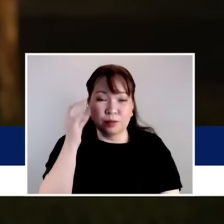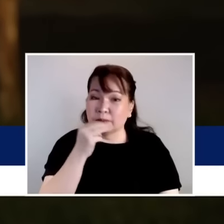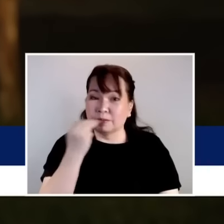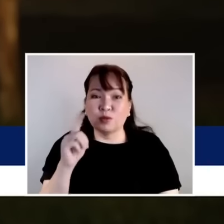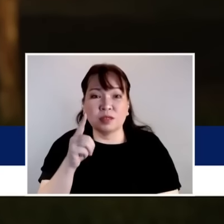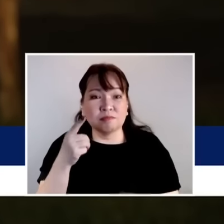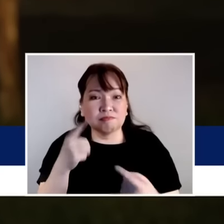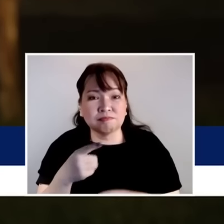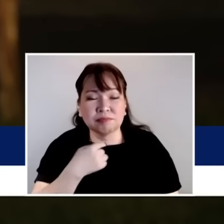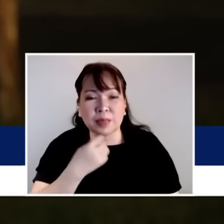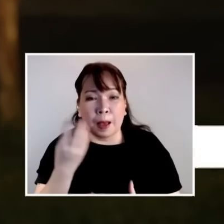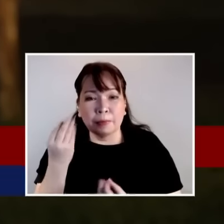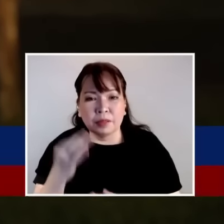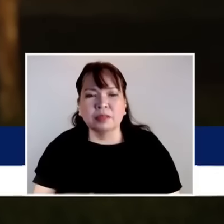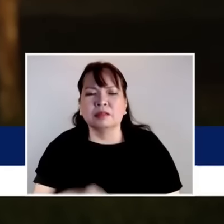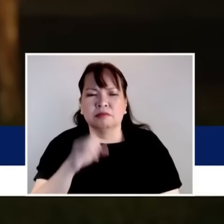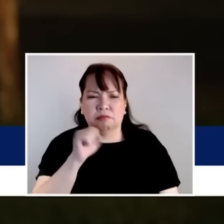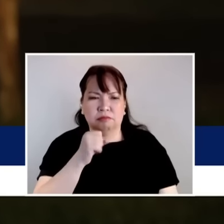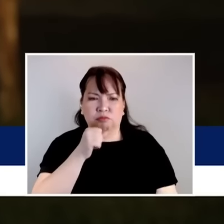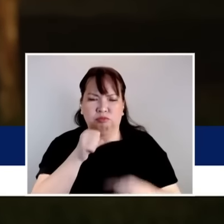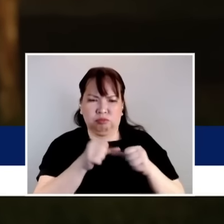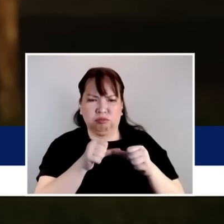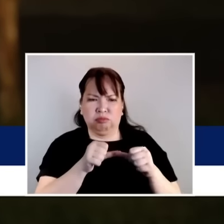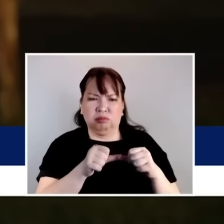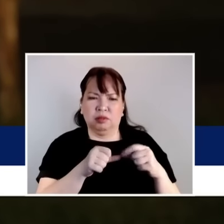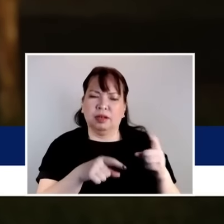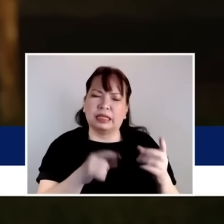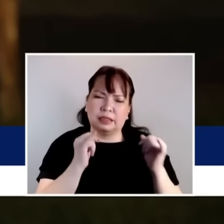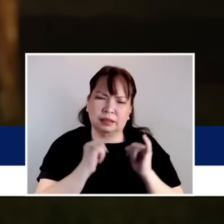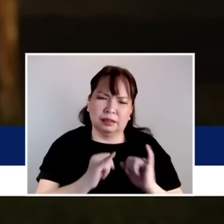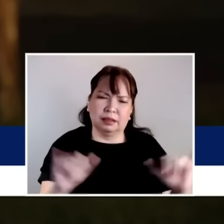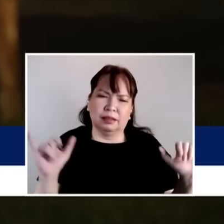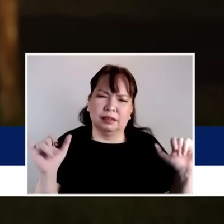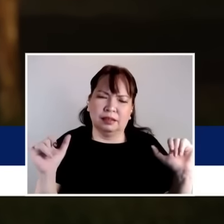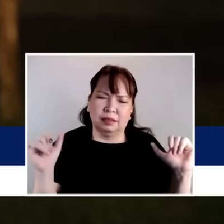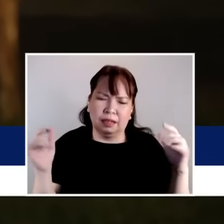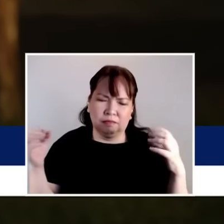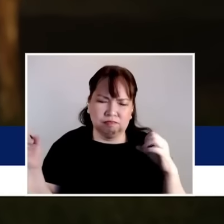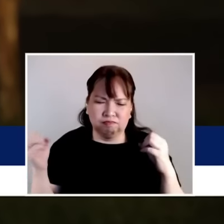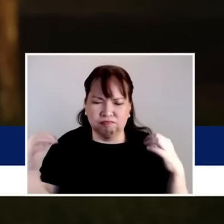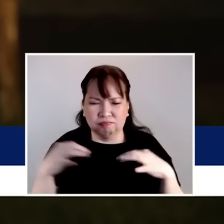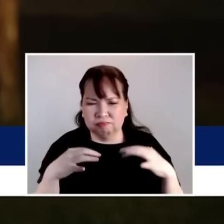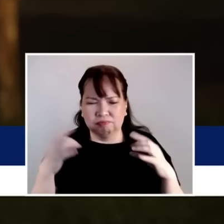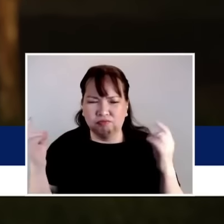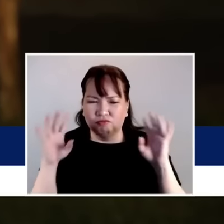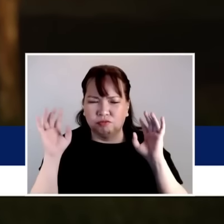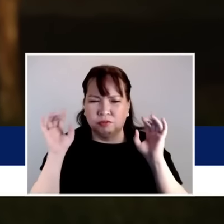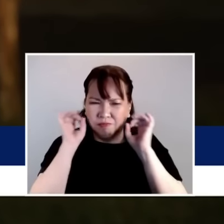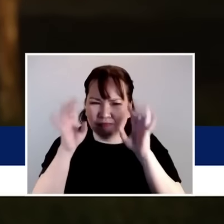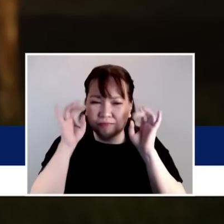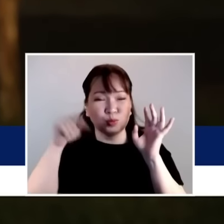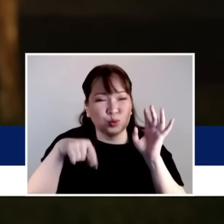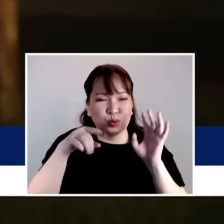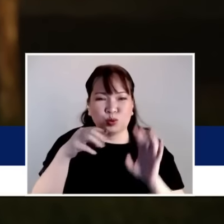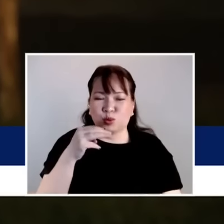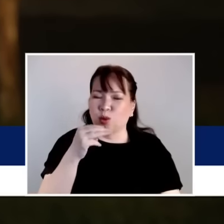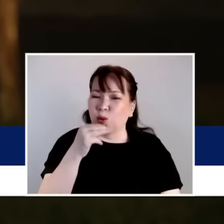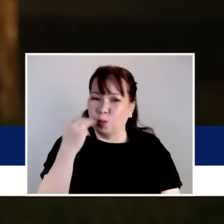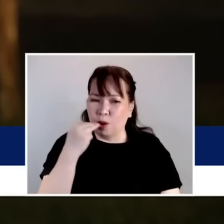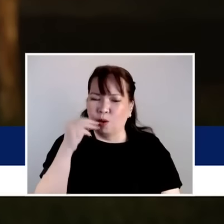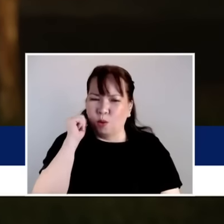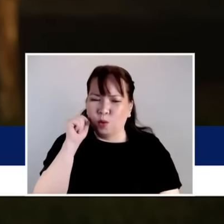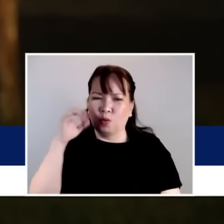Bernadette, hanggang ngayon ay hindi pa rin napuputol yung kasaysayan ng karahasan dito sa Lanao del Sur tuwing halalan. May mga malalaking insidente